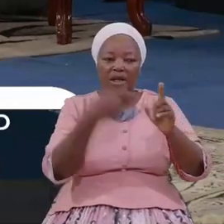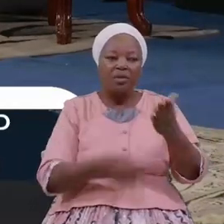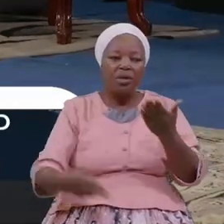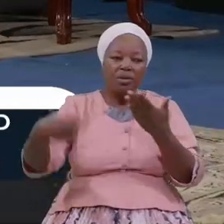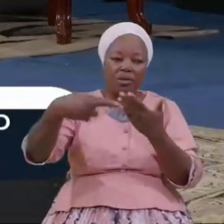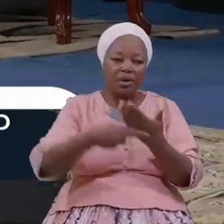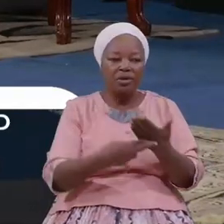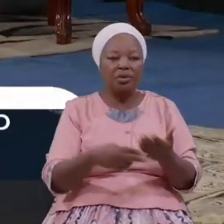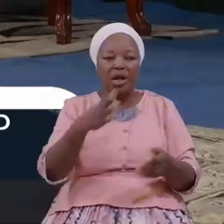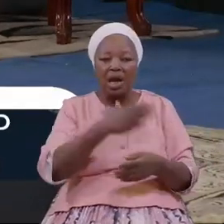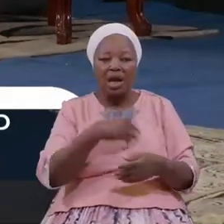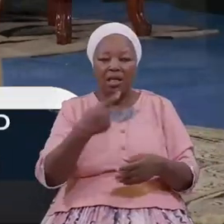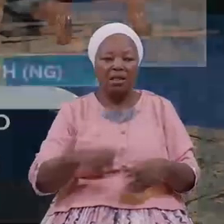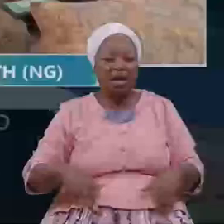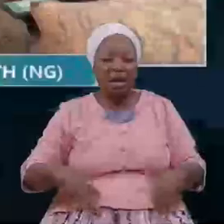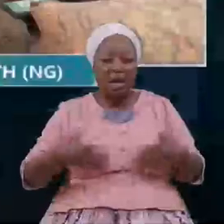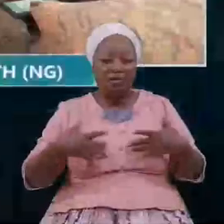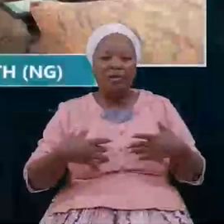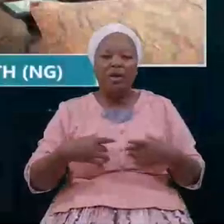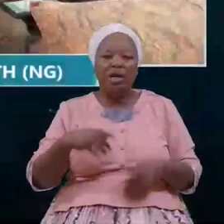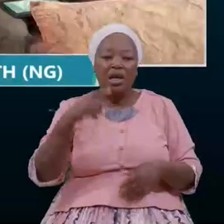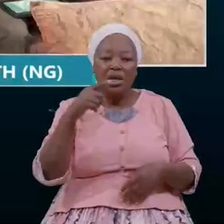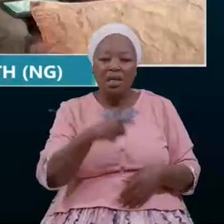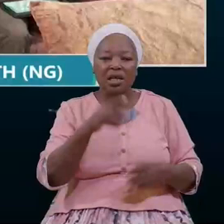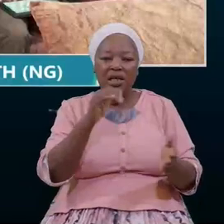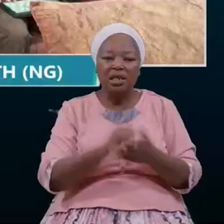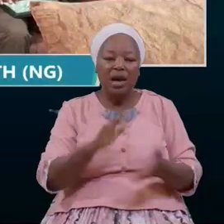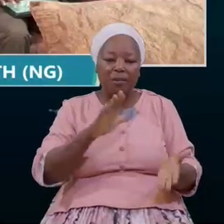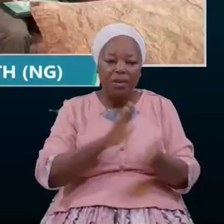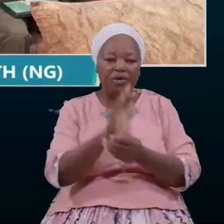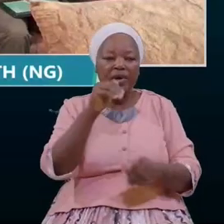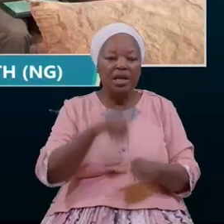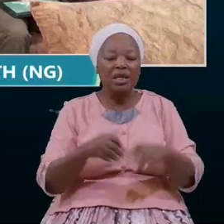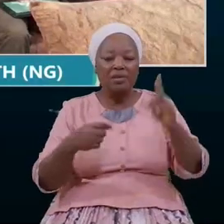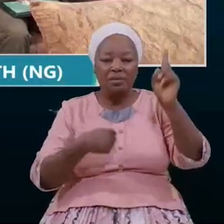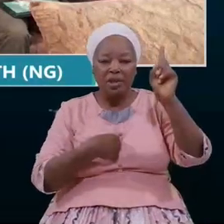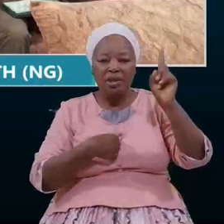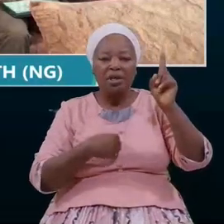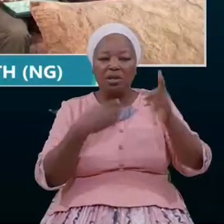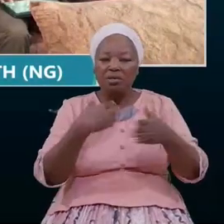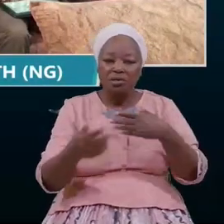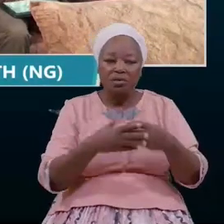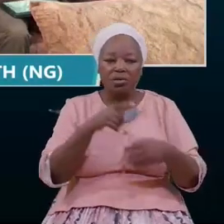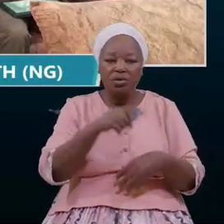verset 25, Jésus le dit, je suis la résurrection et la vie. Celui qui croit en moi vivra